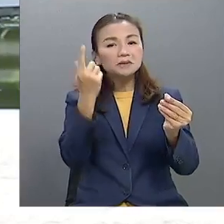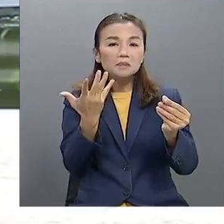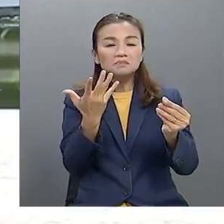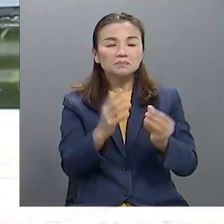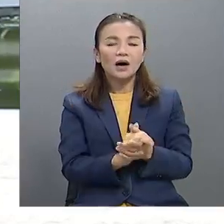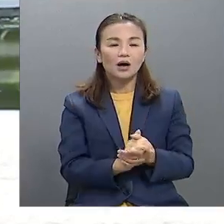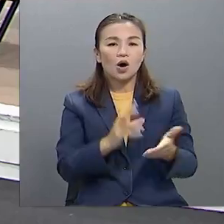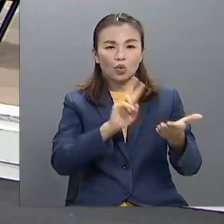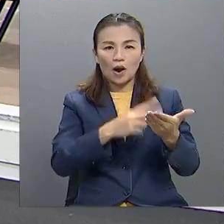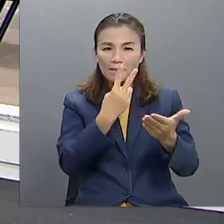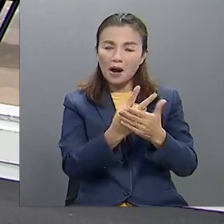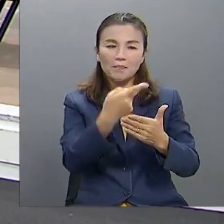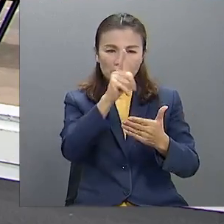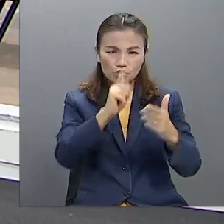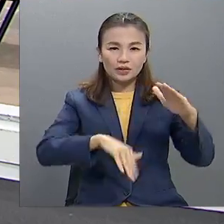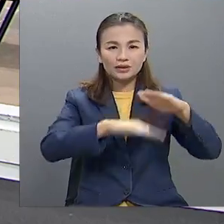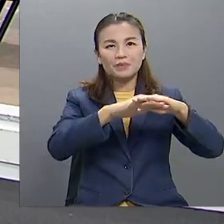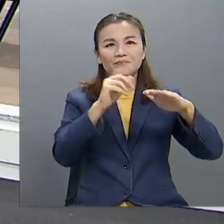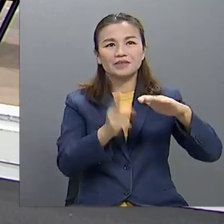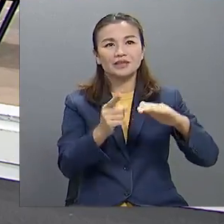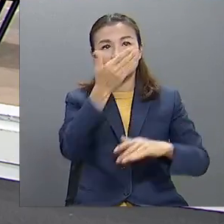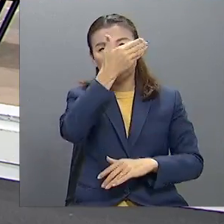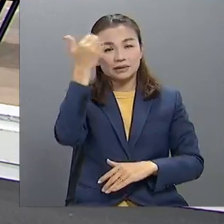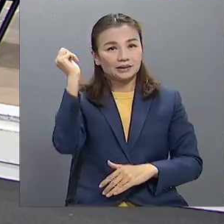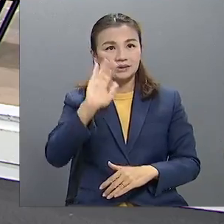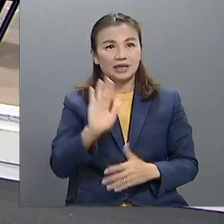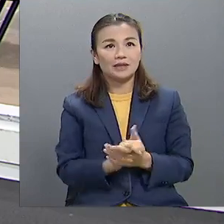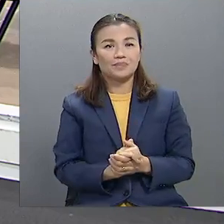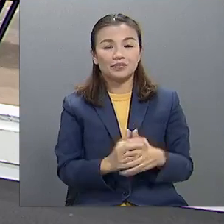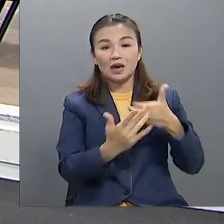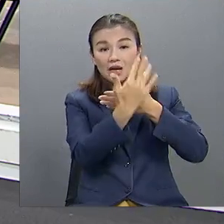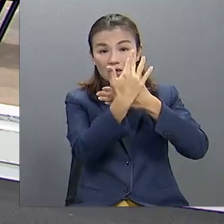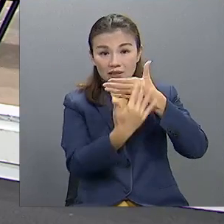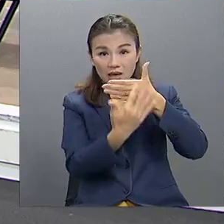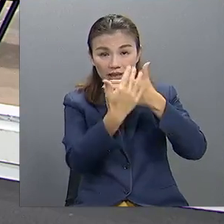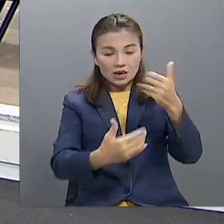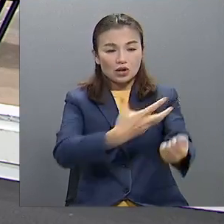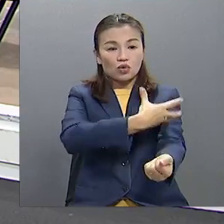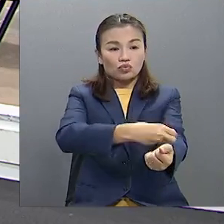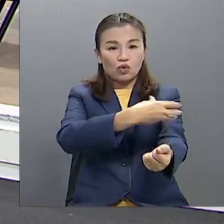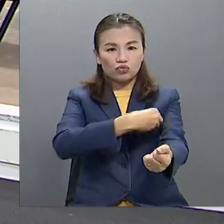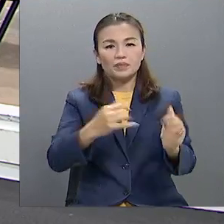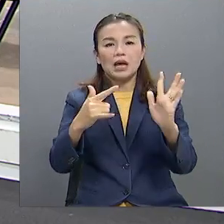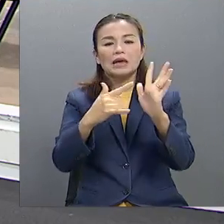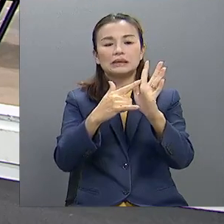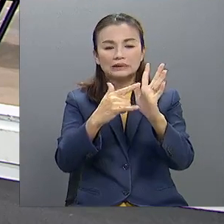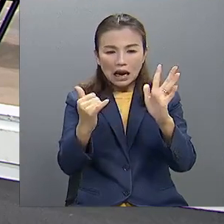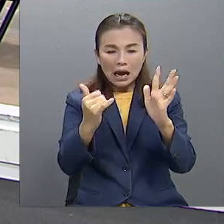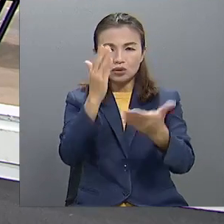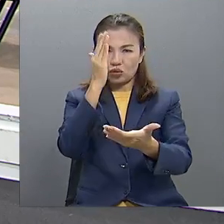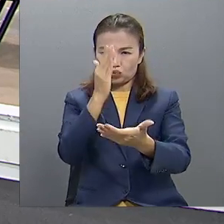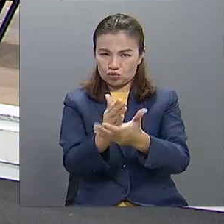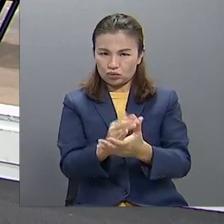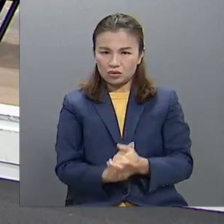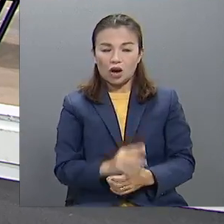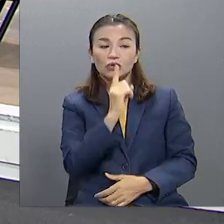อปน้องยุ้ยค่ะ ครับก็อย่าลืมด้วยถ้าเกิดไปบริจาคเลือดถ้ารับประทานยาอาหารเสริมอะไรอยู่อาจจะต้องงดหรืออาจจะต้องแจ้งกับทาง